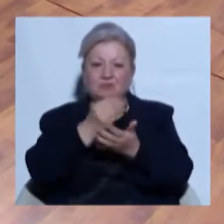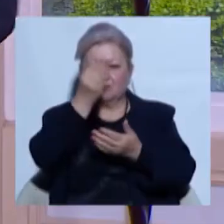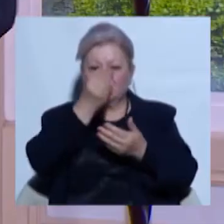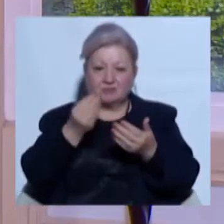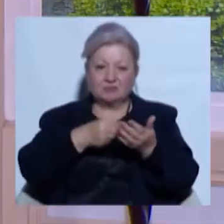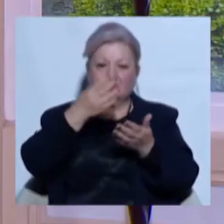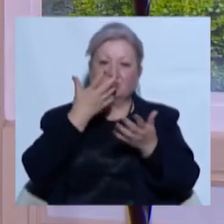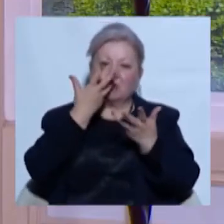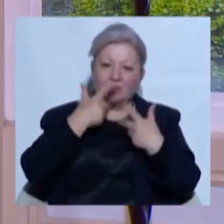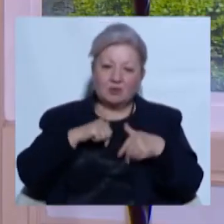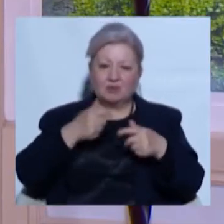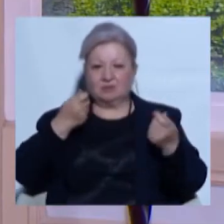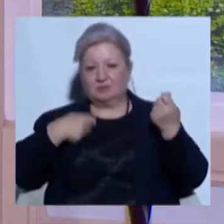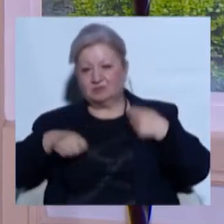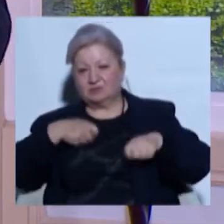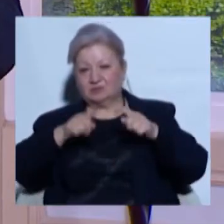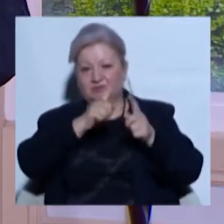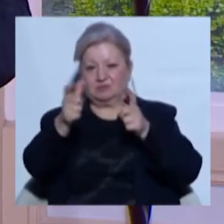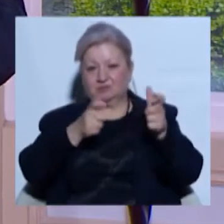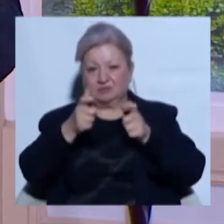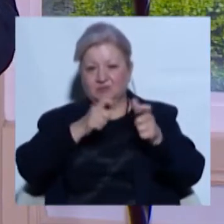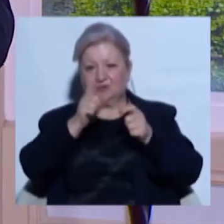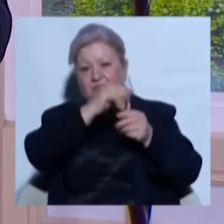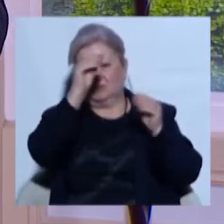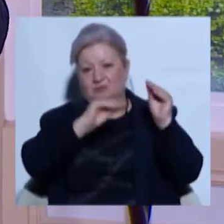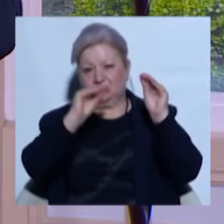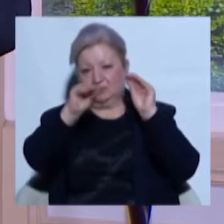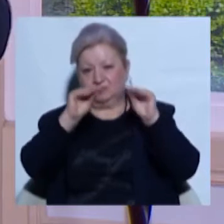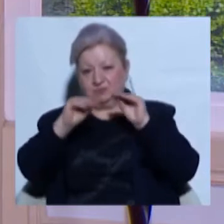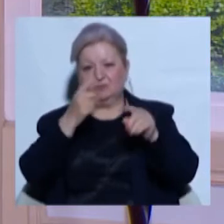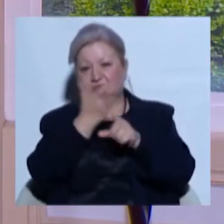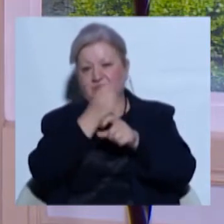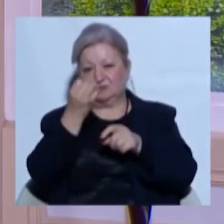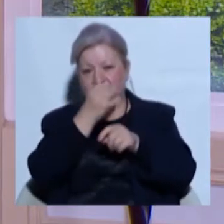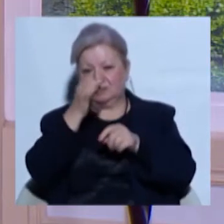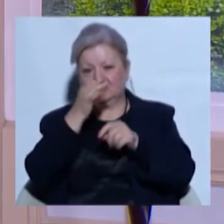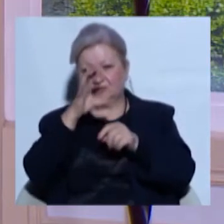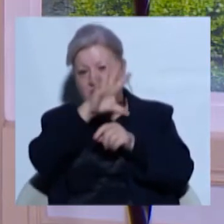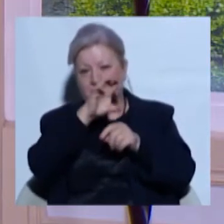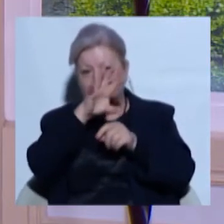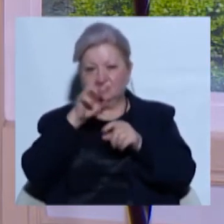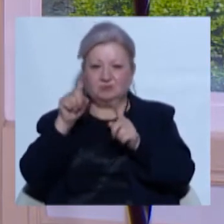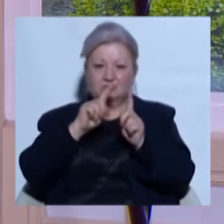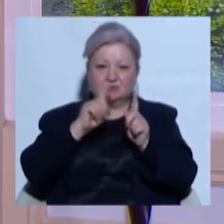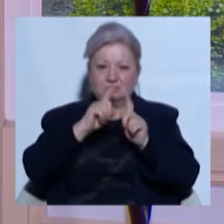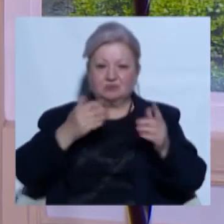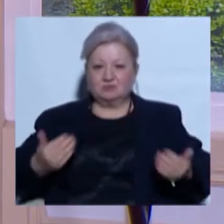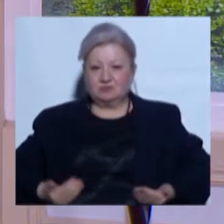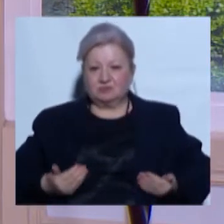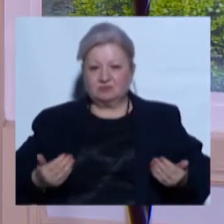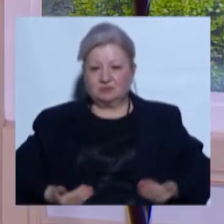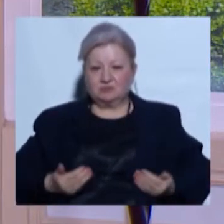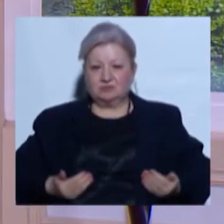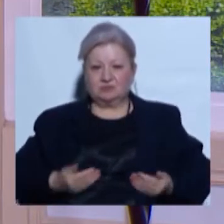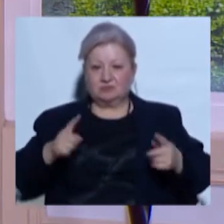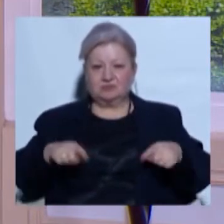და კოსტიუმები დაამზადოთ და ასეთი საინტერესო ფოტოები შექმნათ თქვენ, ანუ გავაცოცხლოთ ისტორია,